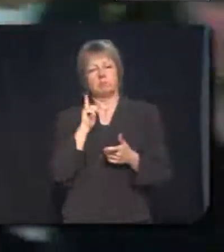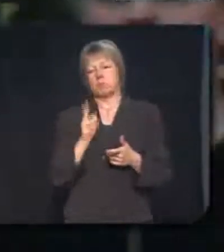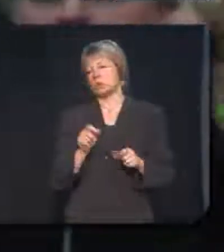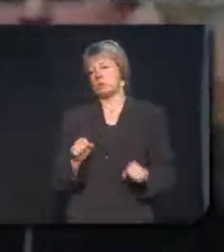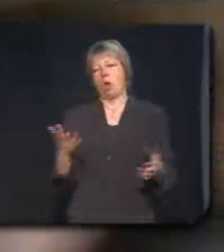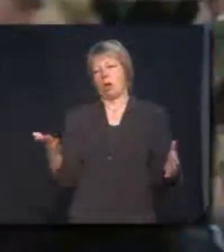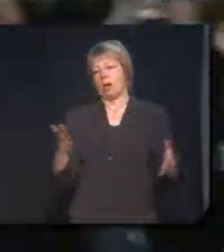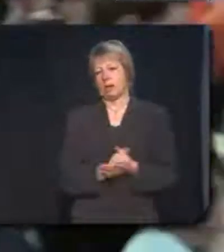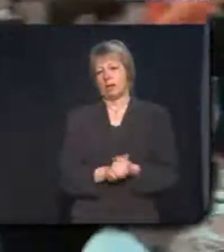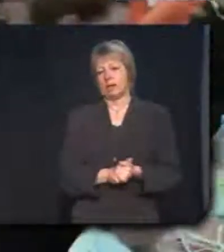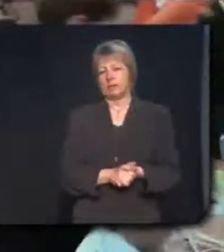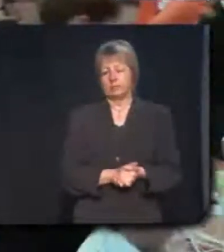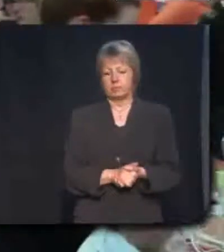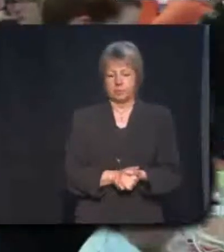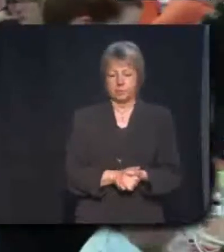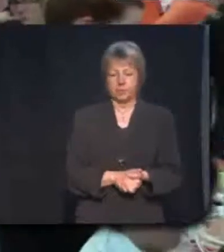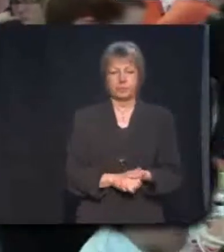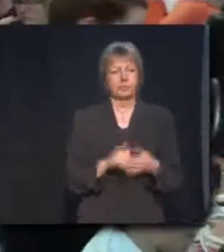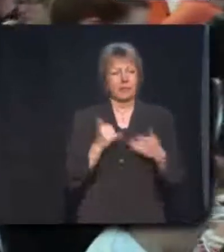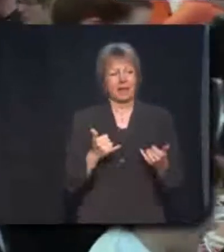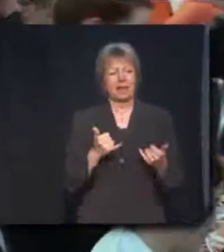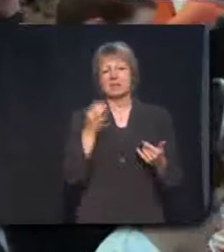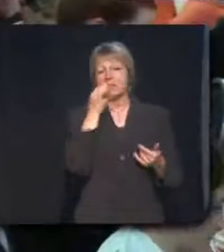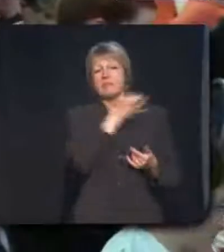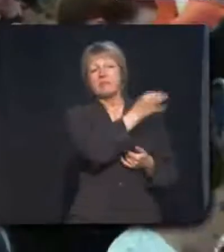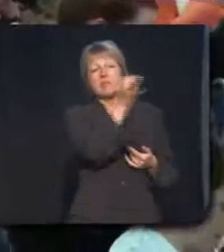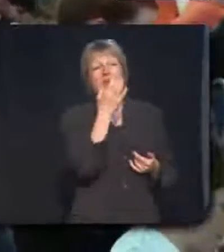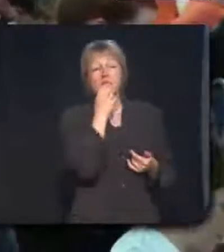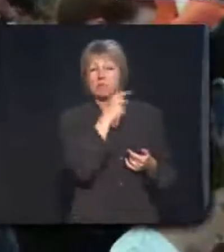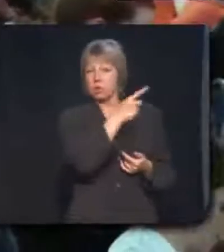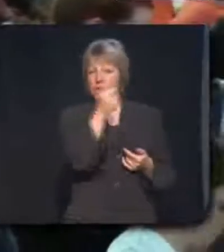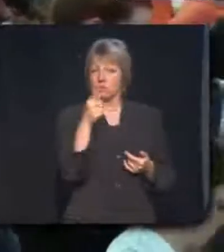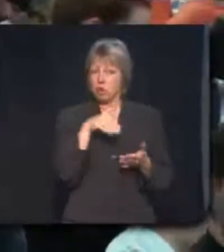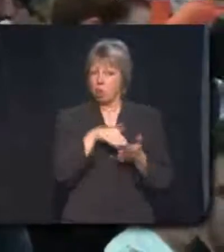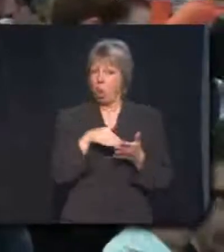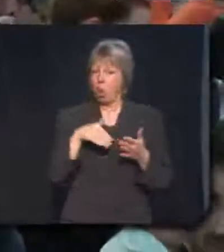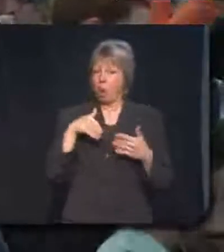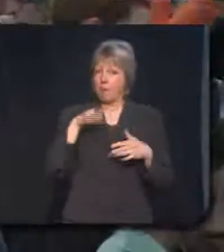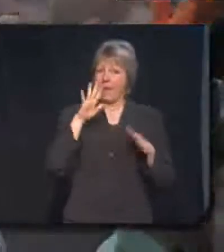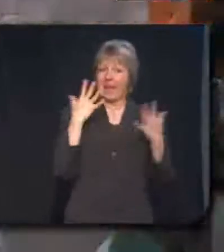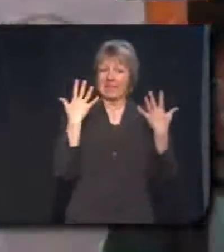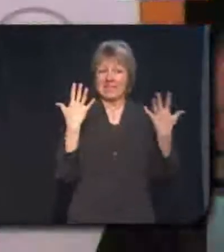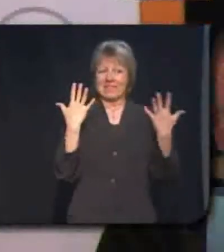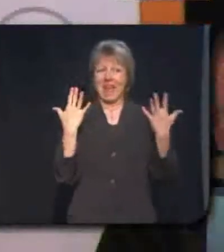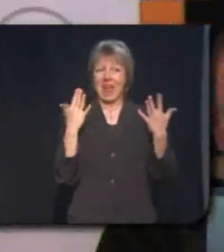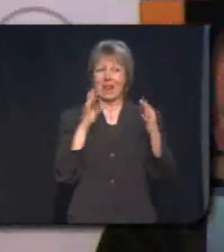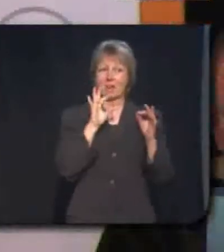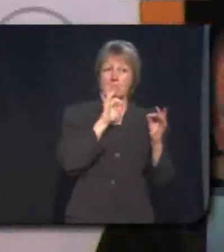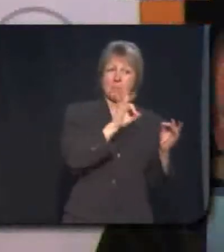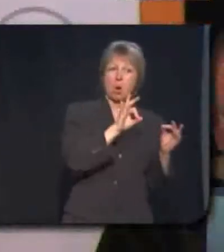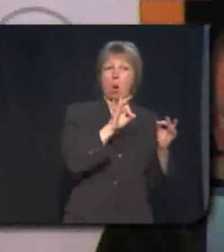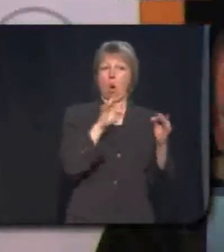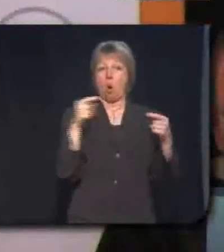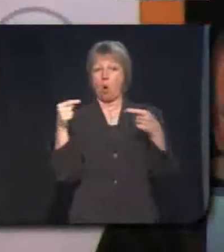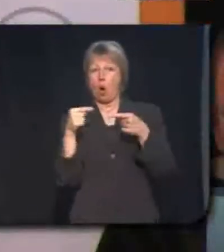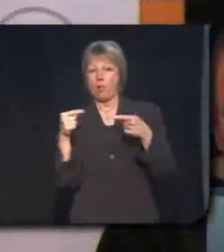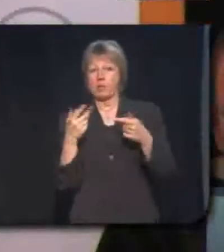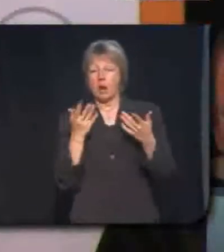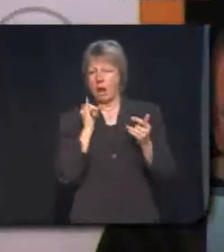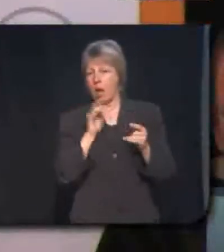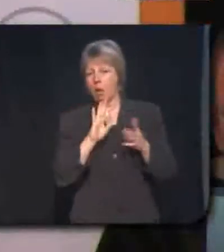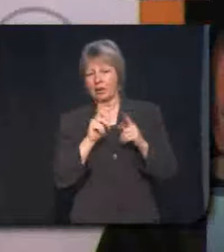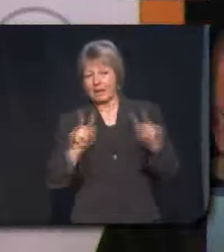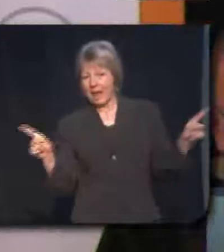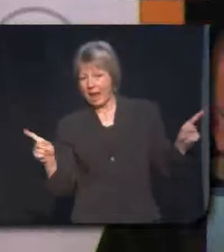gut dann frage ich die Versammlung ob sie ziehen weitere Debatten Beiträge hören will und bitte um das Kartenzeichen ja oder